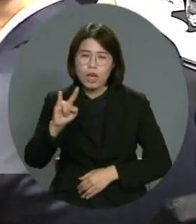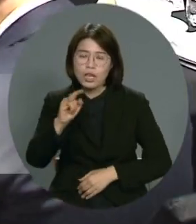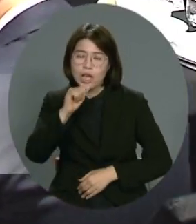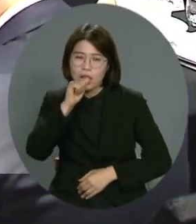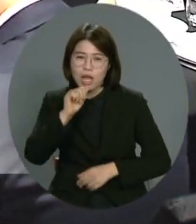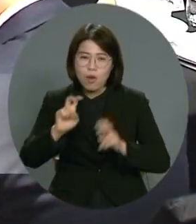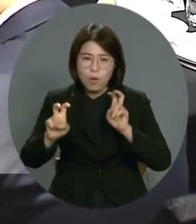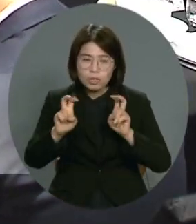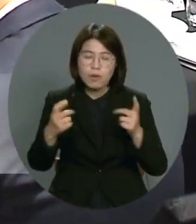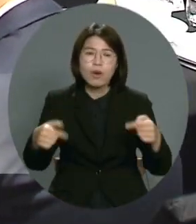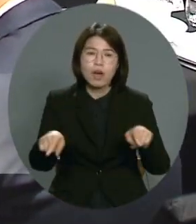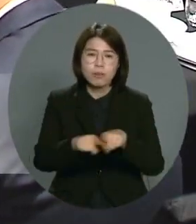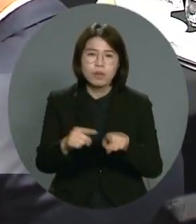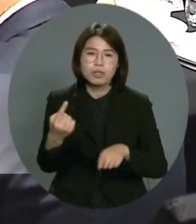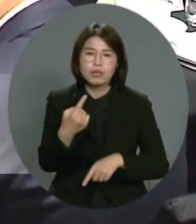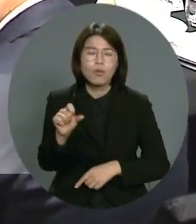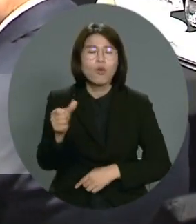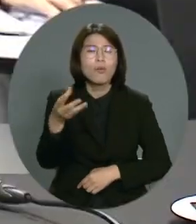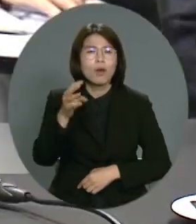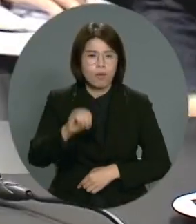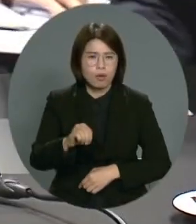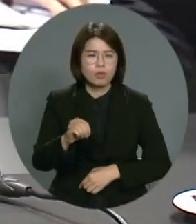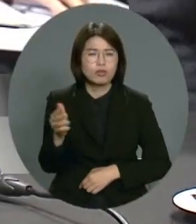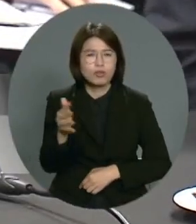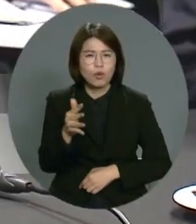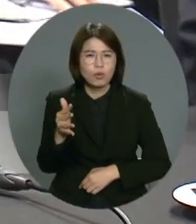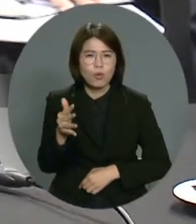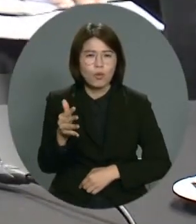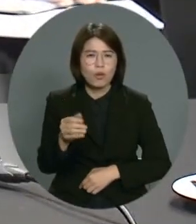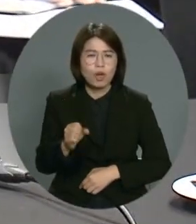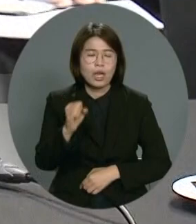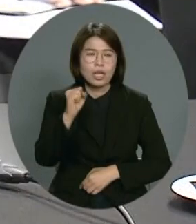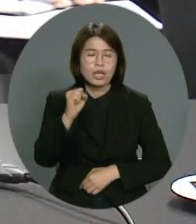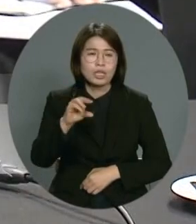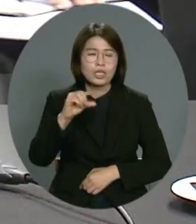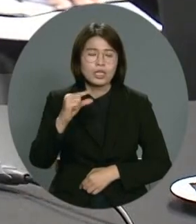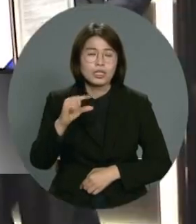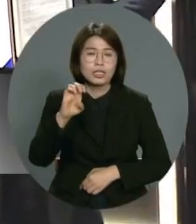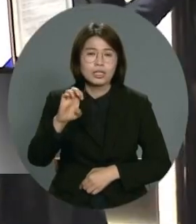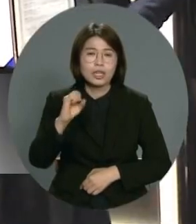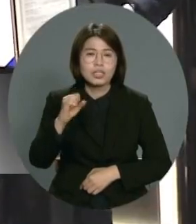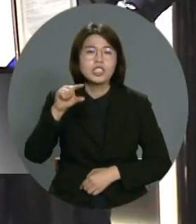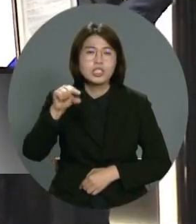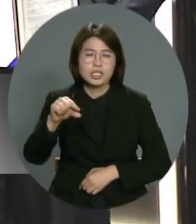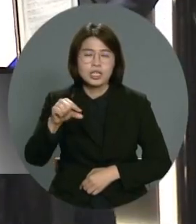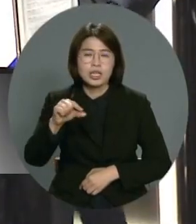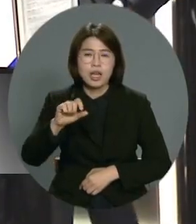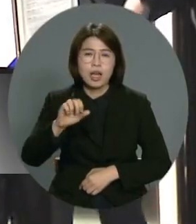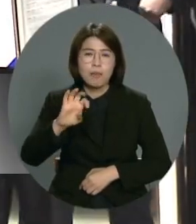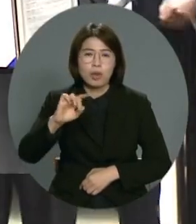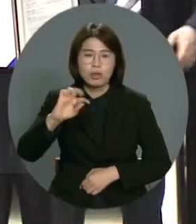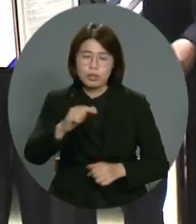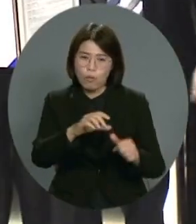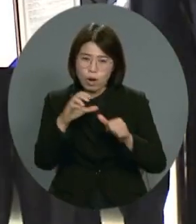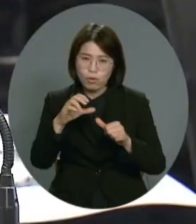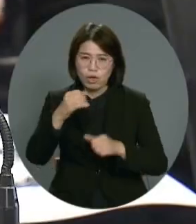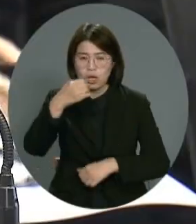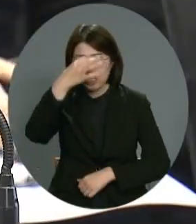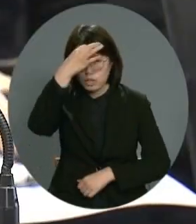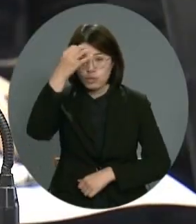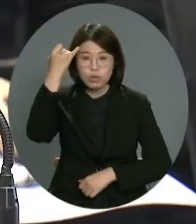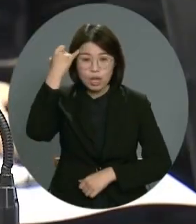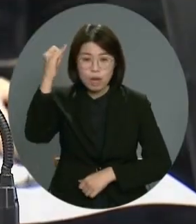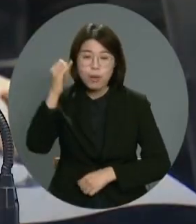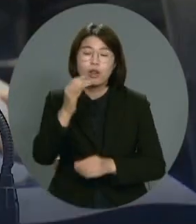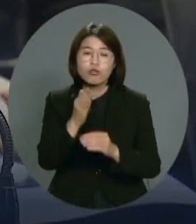잡고 1,500억 원 규모로 조성된 철강 ESG 상생 펀드를 활용해 기술 개발에 나서고 있습니다.